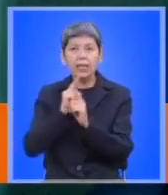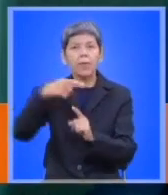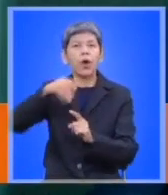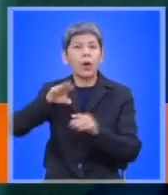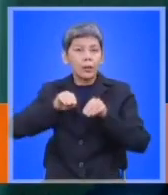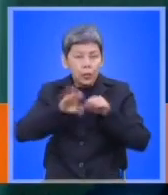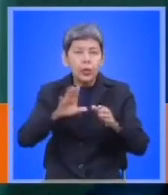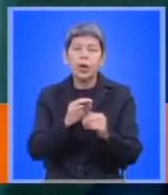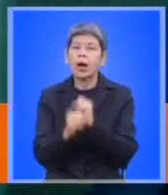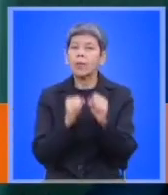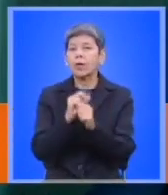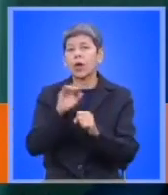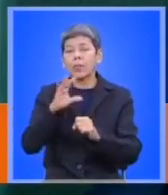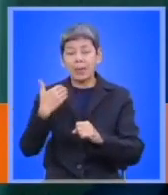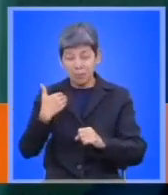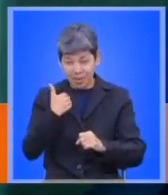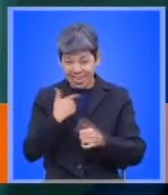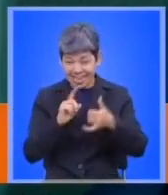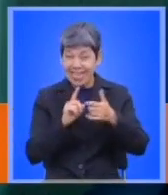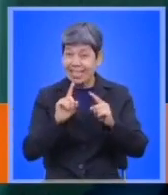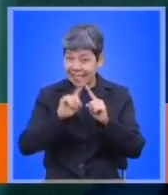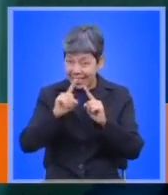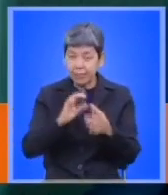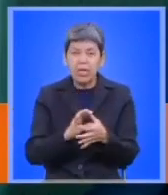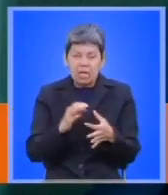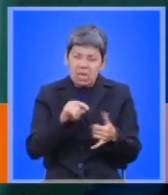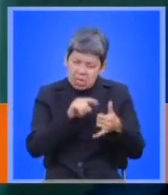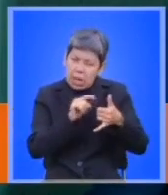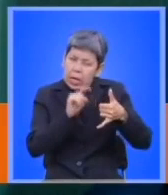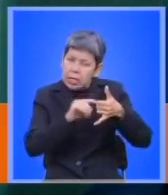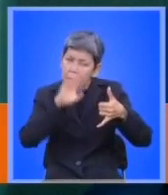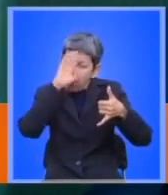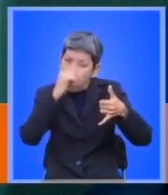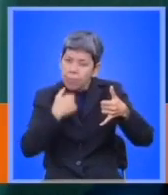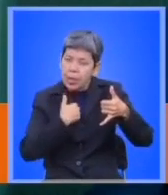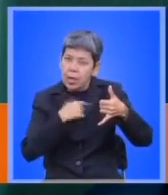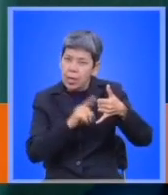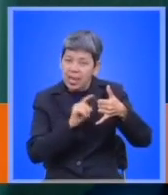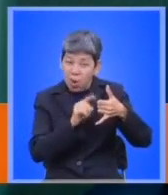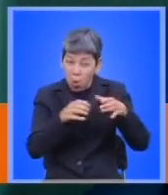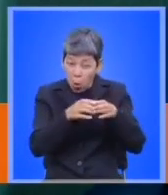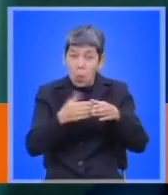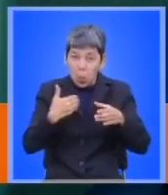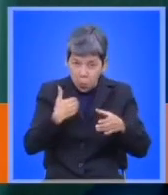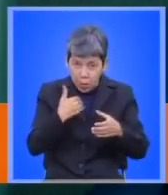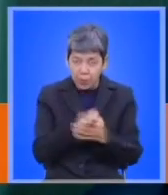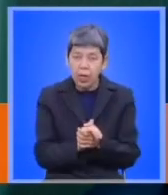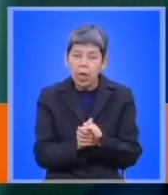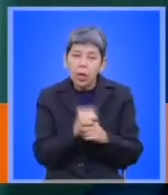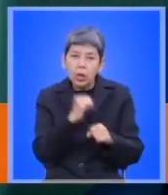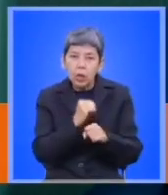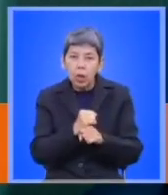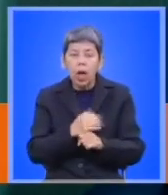ดต่อ 2558 ได้แก่หนึ่งก็คือผู้เข้าข่ายการสอบสวนโรคหรือ PUI กลุ่มนี้มีทั้งมีอาการและประวั